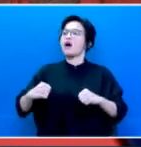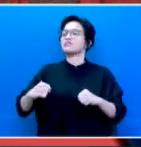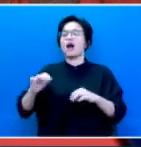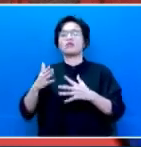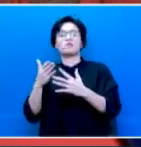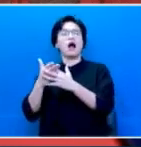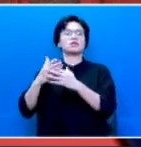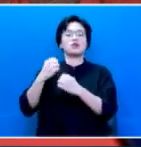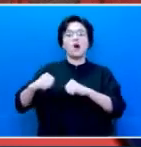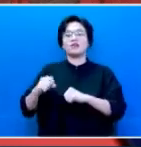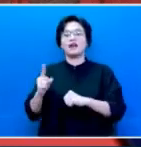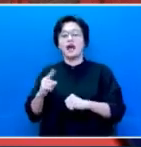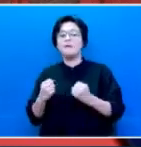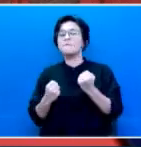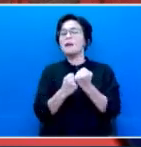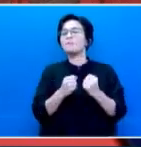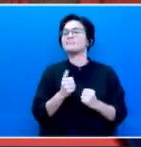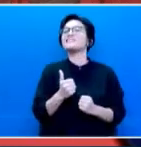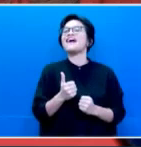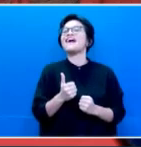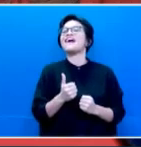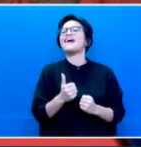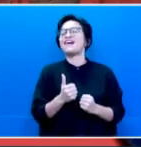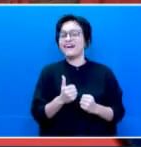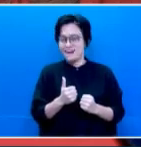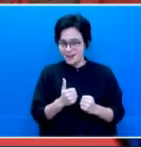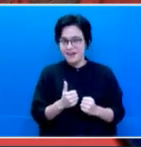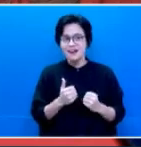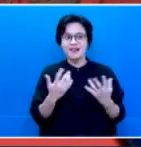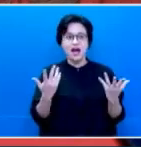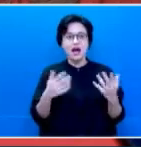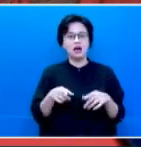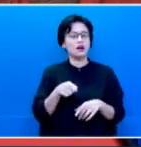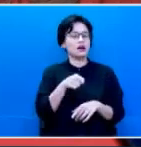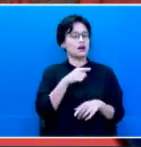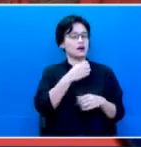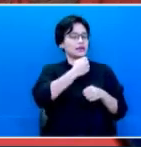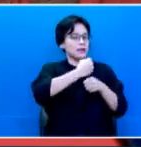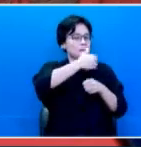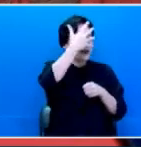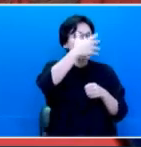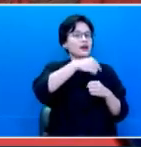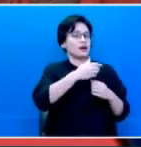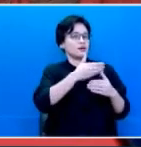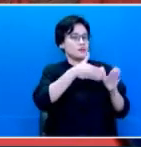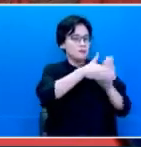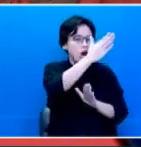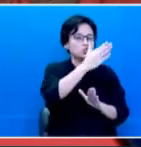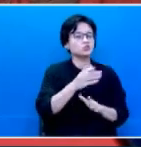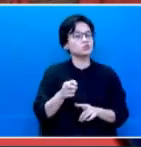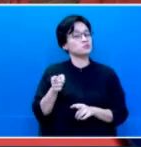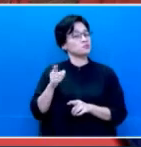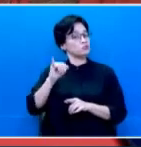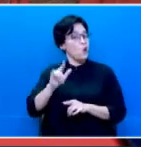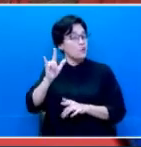akses kepada kekuasaan jadi Maka sangat sulit untuk memahami bahwa tidak ada peran Pak Jokowi di situ oke walaupun tidak ada